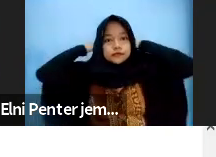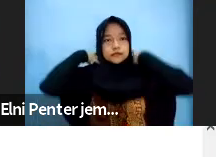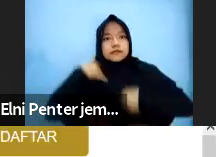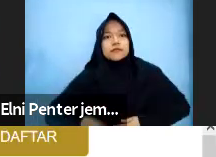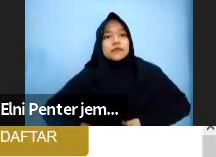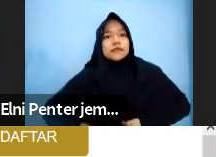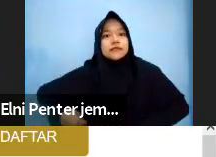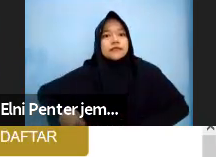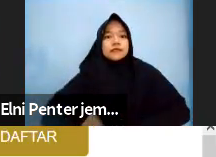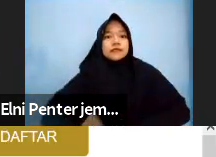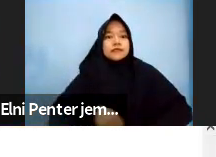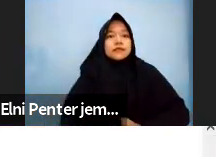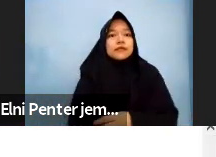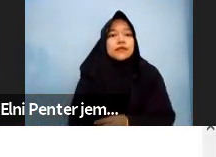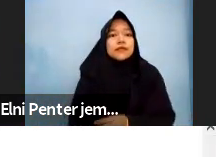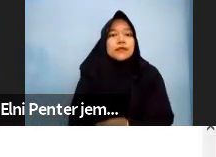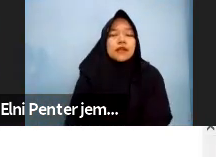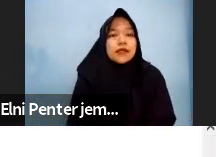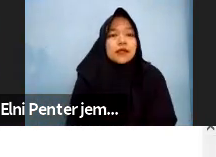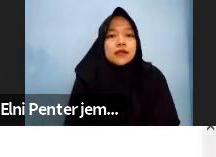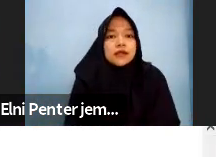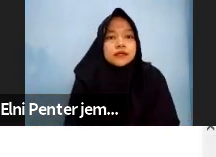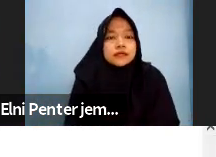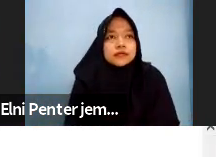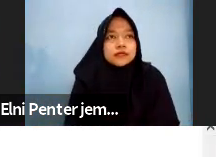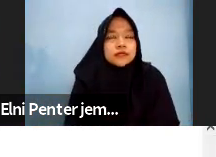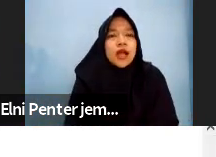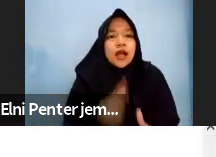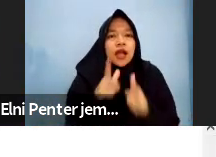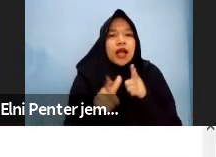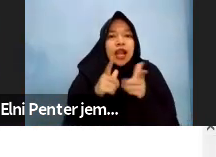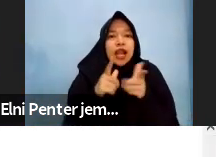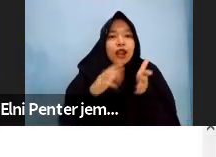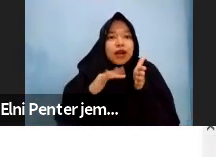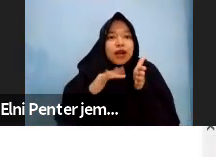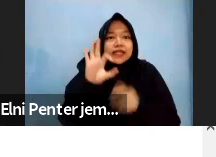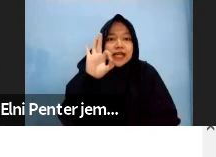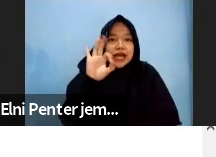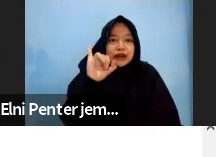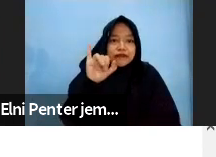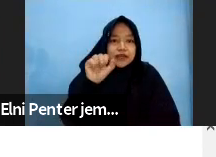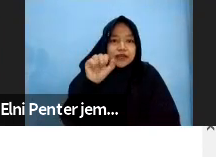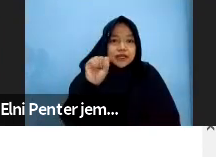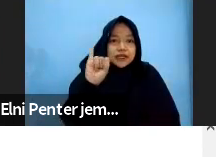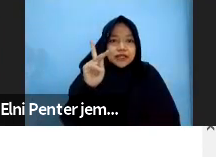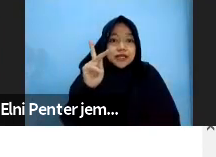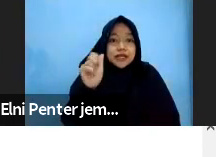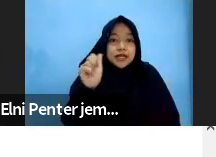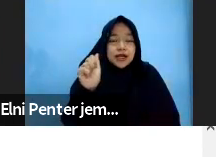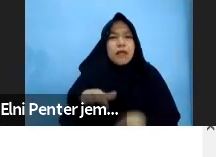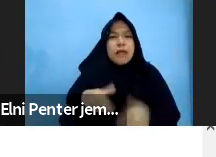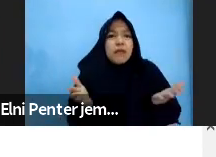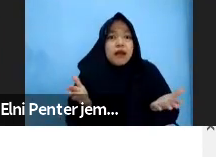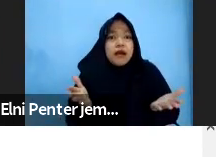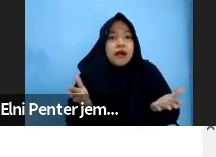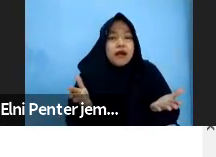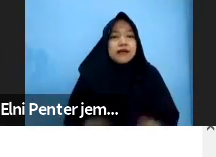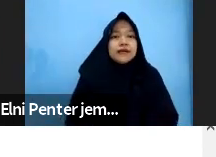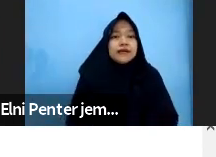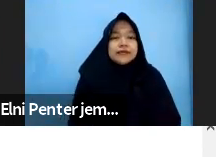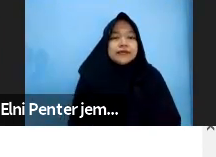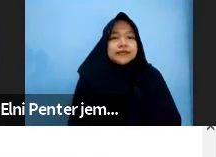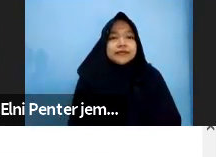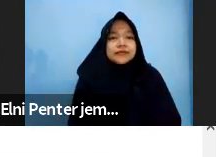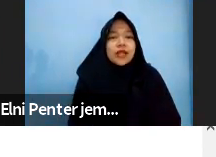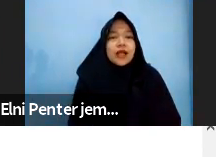saya masih penasaran ya kalo fisika Seperti apa ya ya oke ini saya coba suhu dan kalor